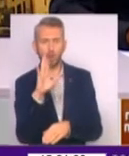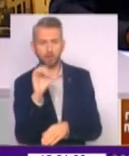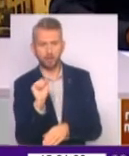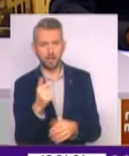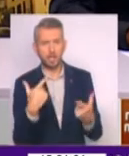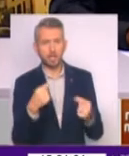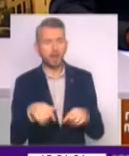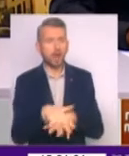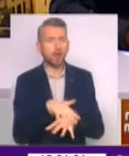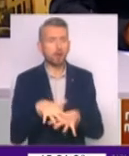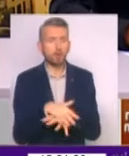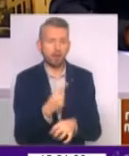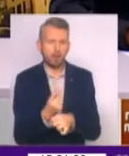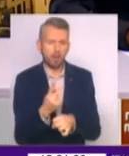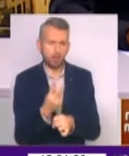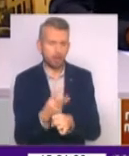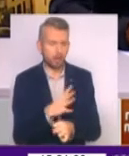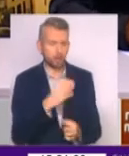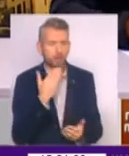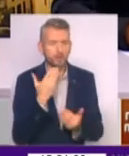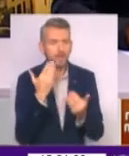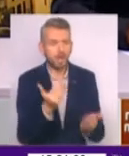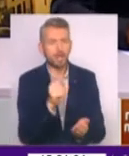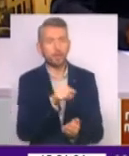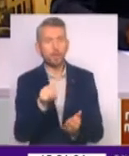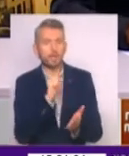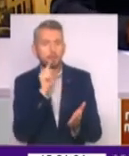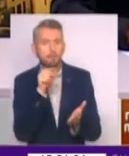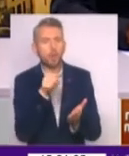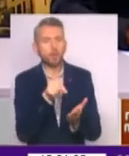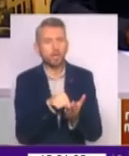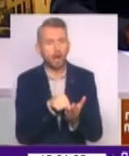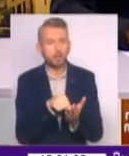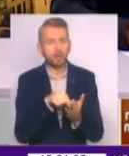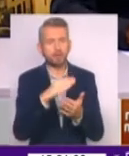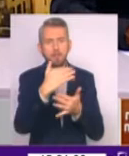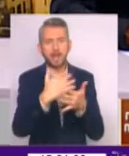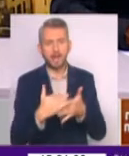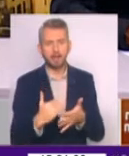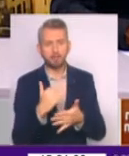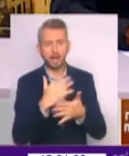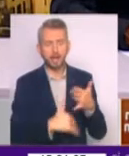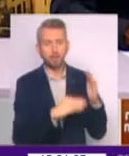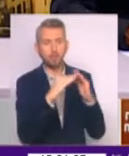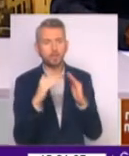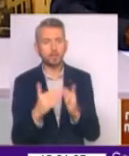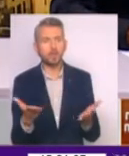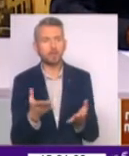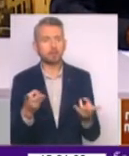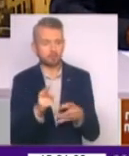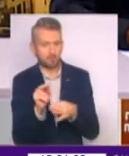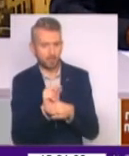де громада неодноразово зверталась. Вони потрапили в перелік будинків, які підлягають